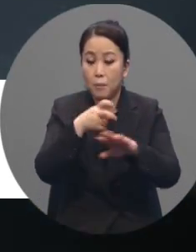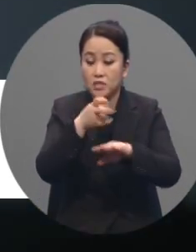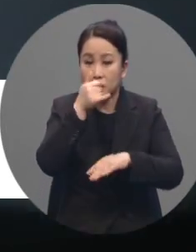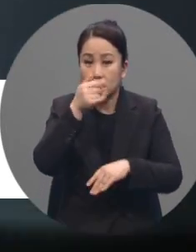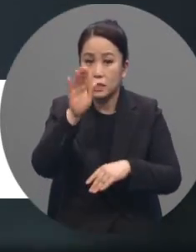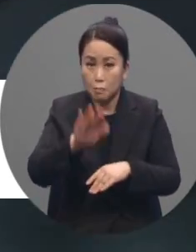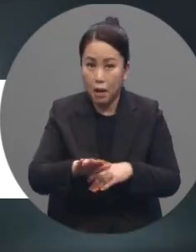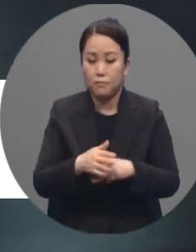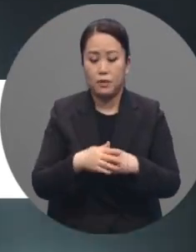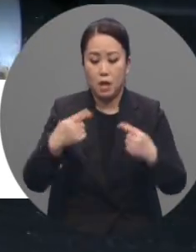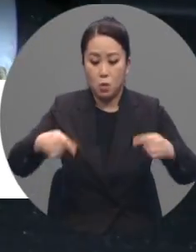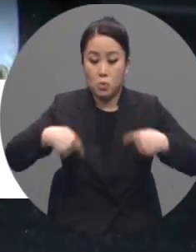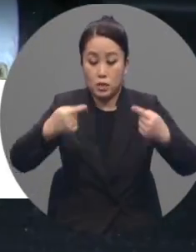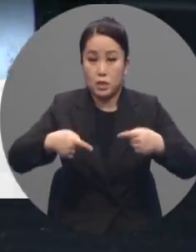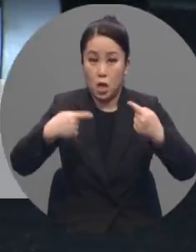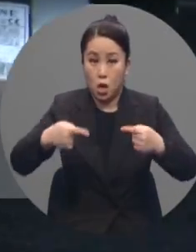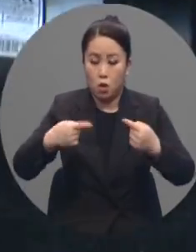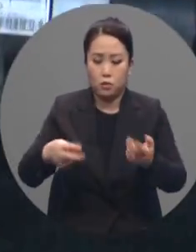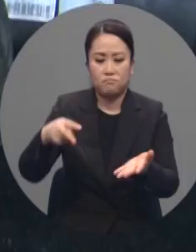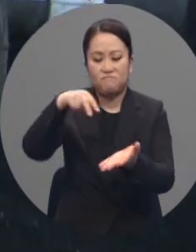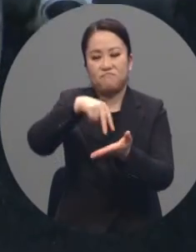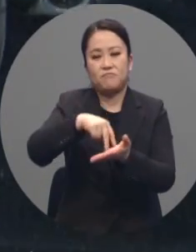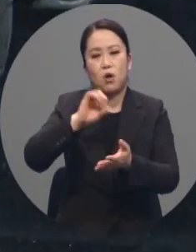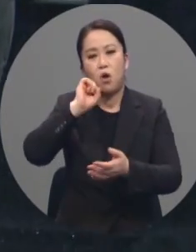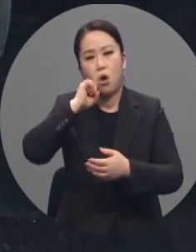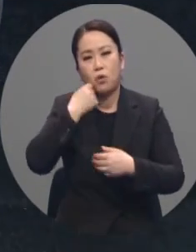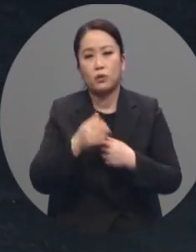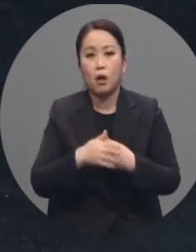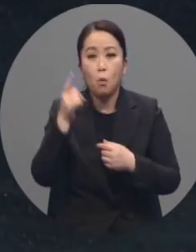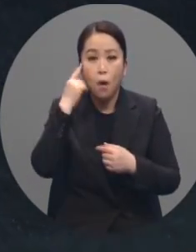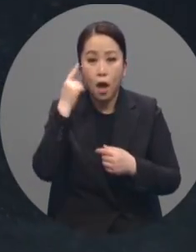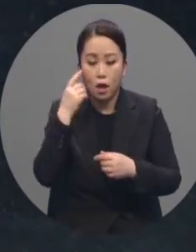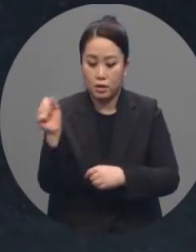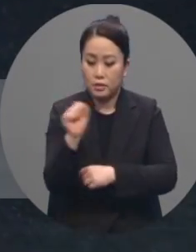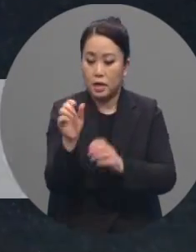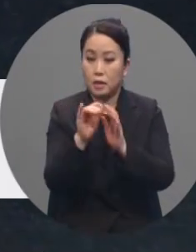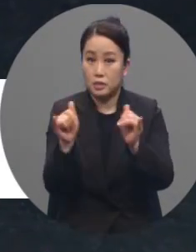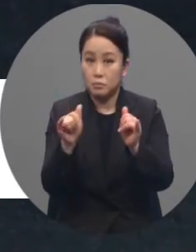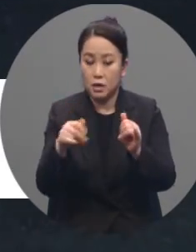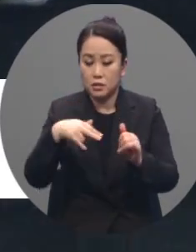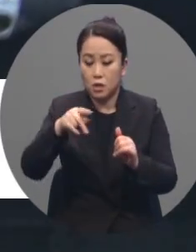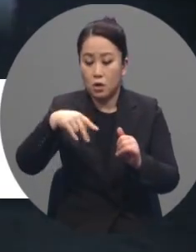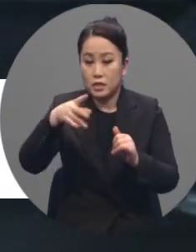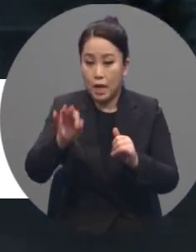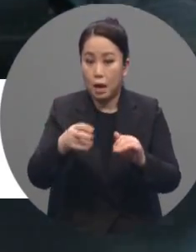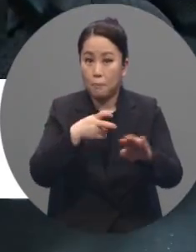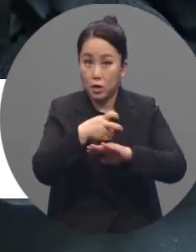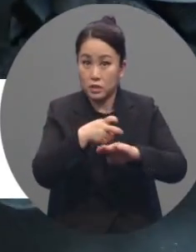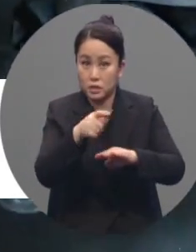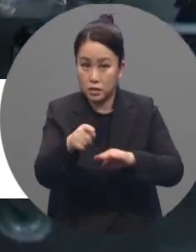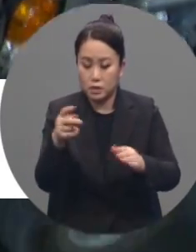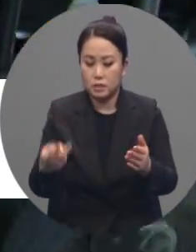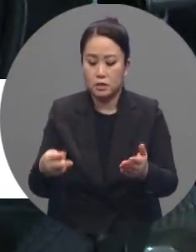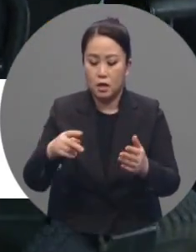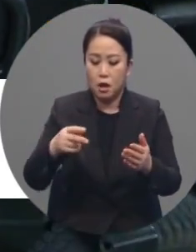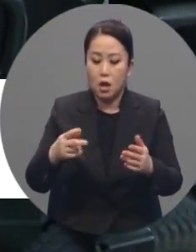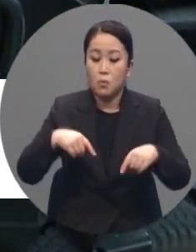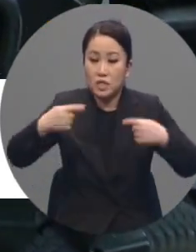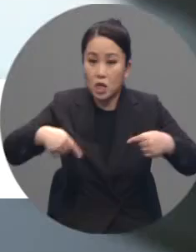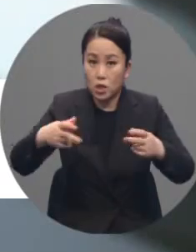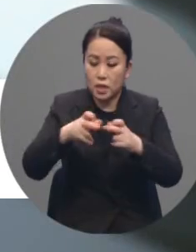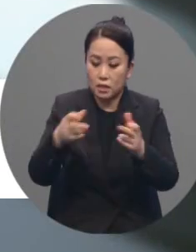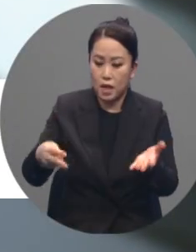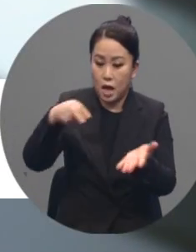탄 장애인들은 탑승할 엄두를 못 냅니다. 기사님들은 저상버스에 타려고 하는 휠체어 장애인들이 탈 수